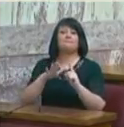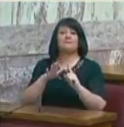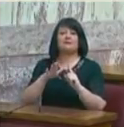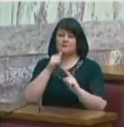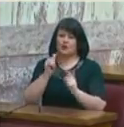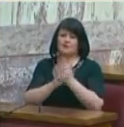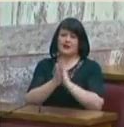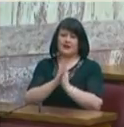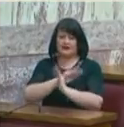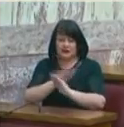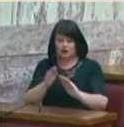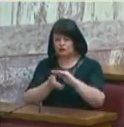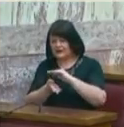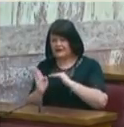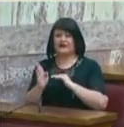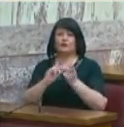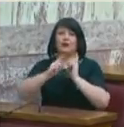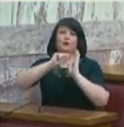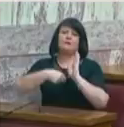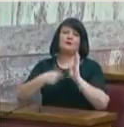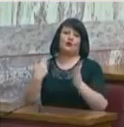χώρας από το καθεστώς των μνημονίων.